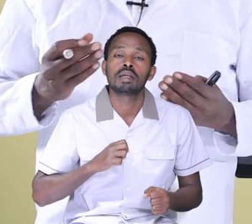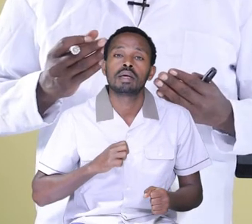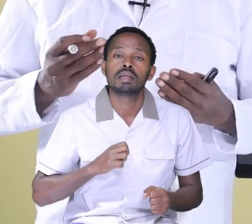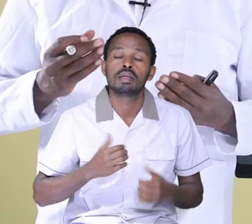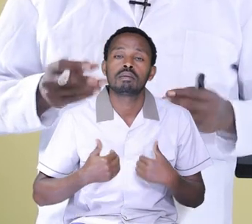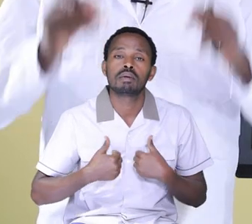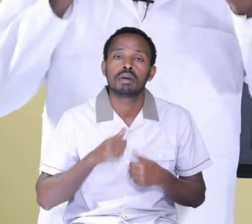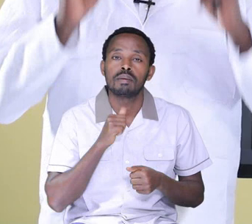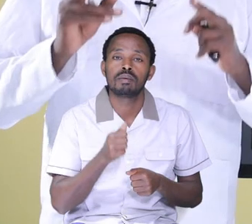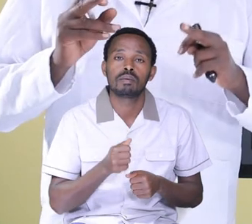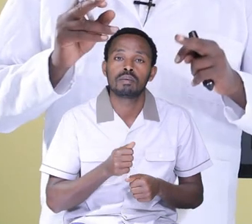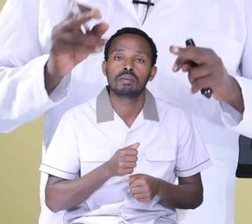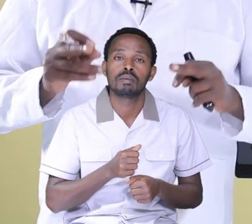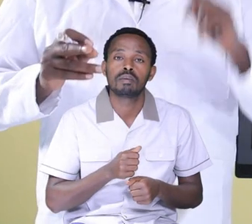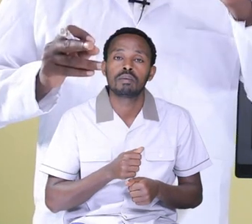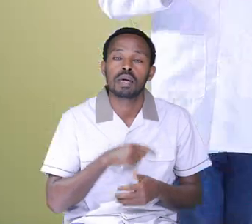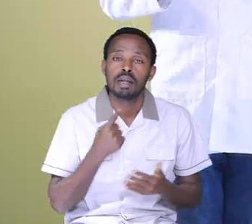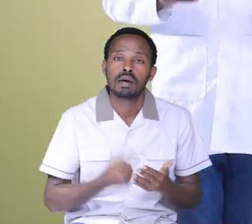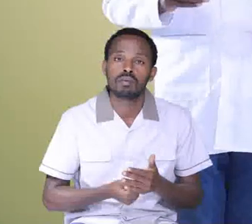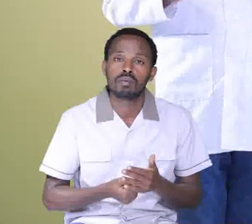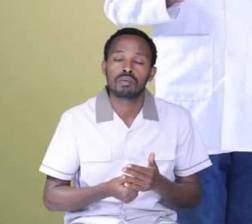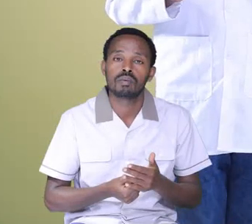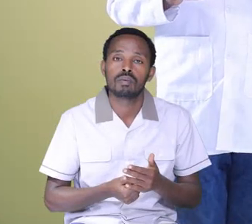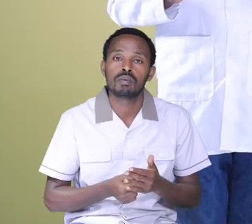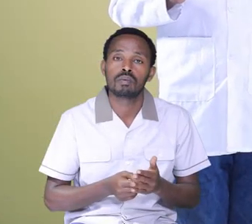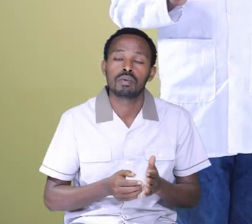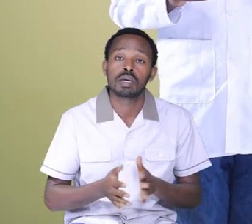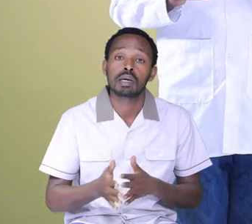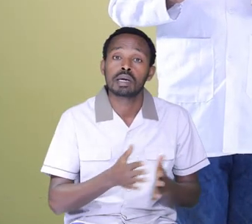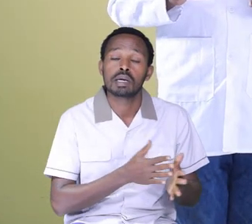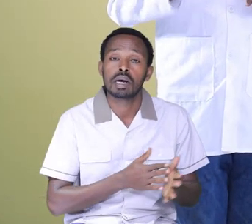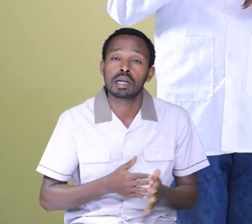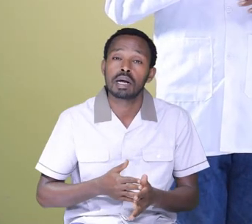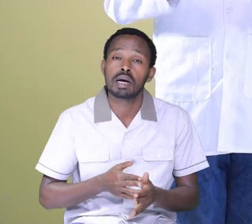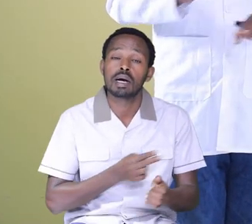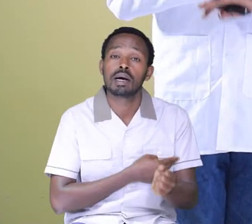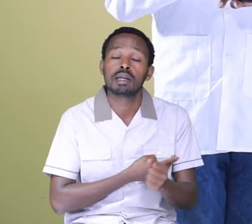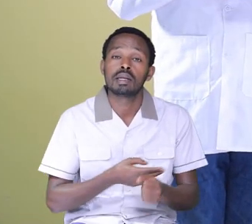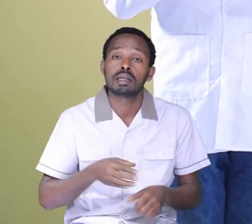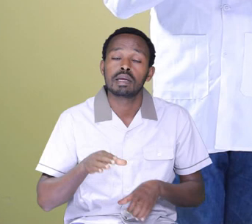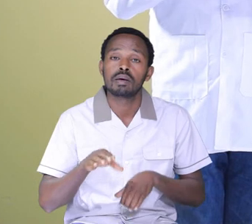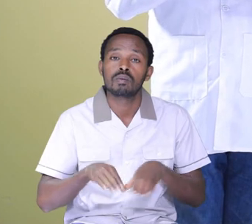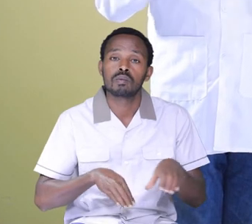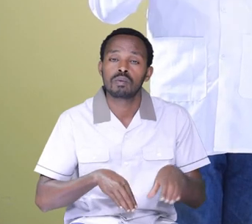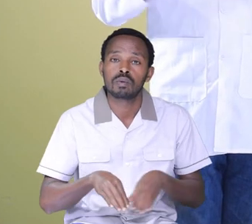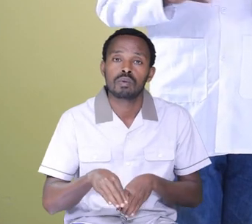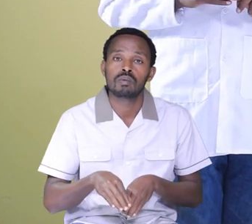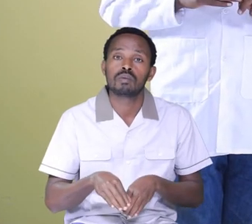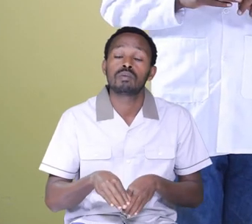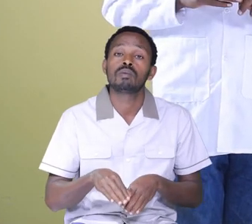qaban. Kanaafuu gama annisaa humna sochooftuun alatti dalagaa baay'ee dalaguu hin